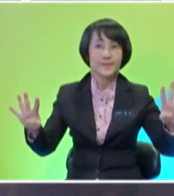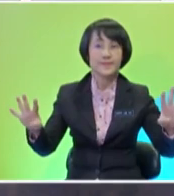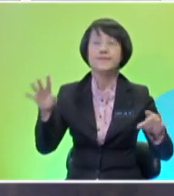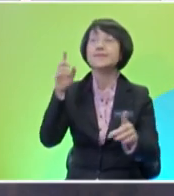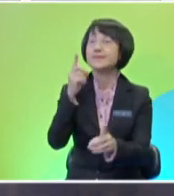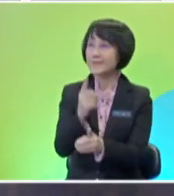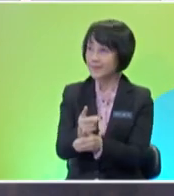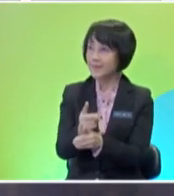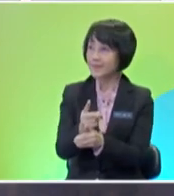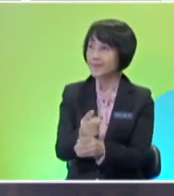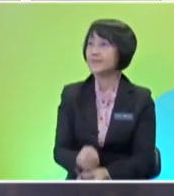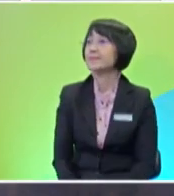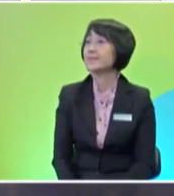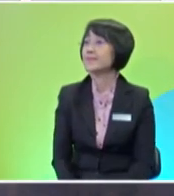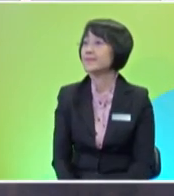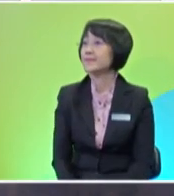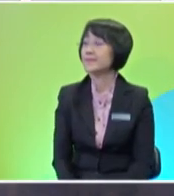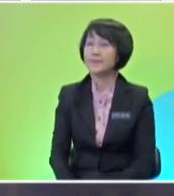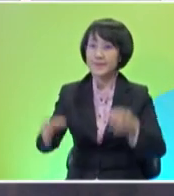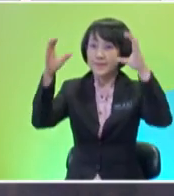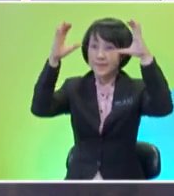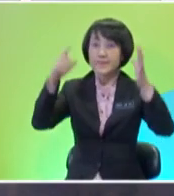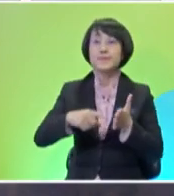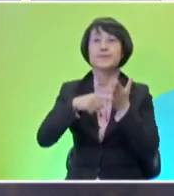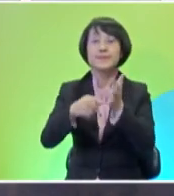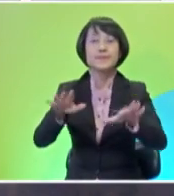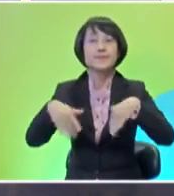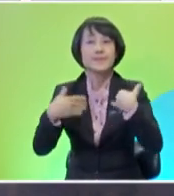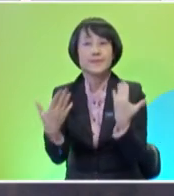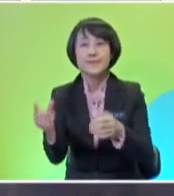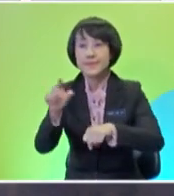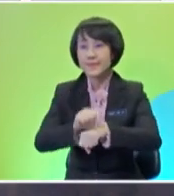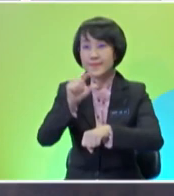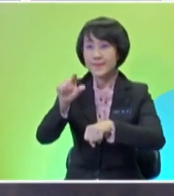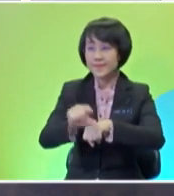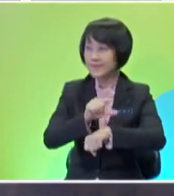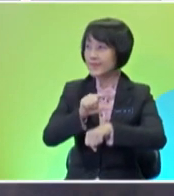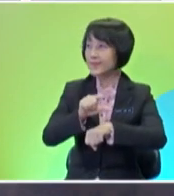situasi tersebut Oke gua akan Tunjukkan macam mana menggunakan